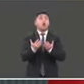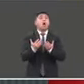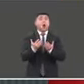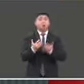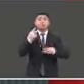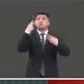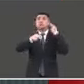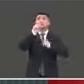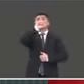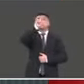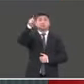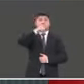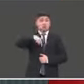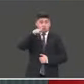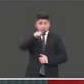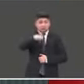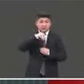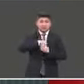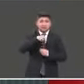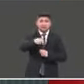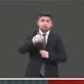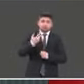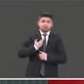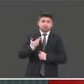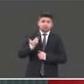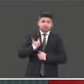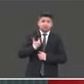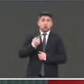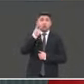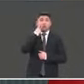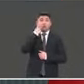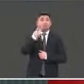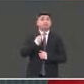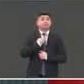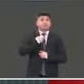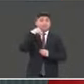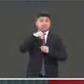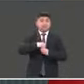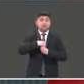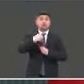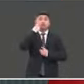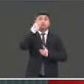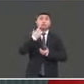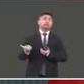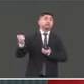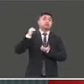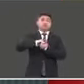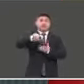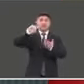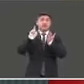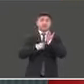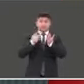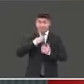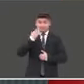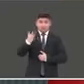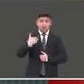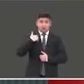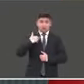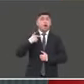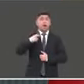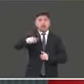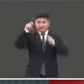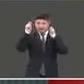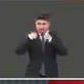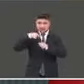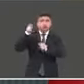kadar birileri Sırf bunun altında bizim hükümetimizin Cumhur ittifakı'nın imzası var diye yapılan